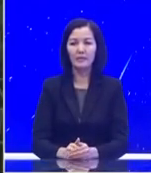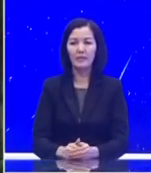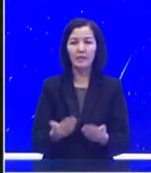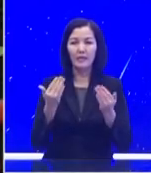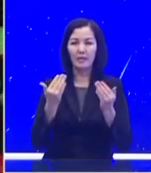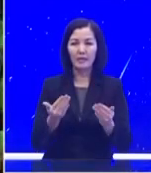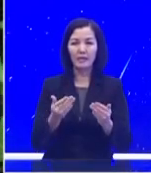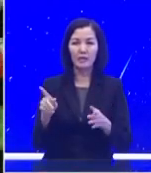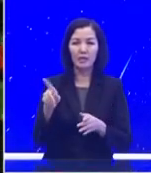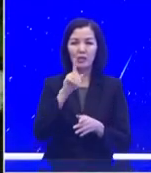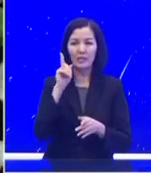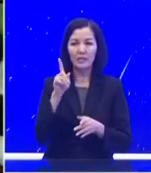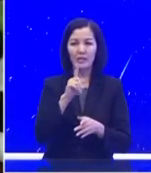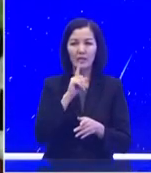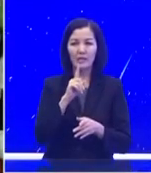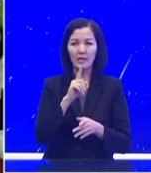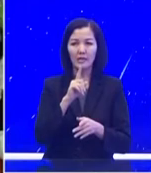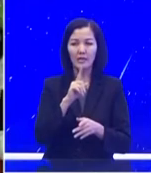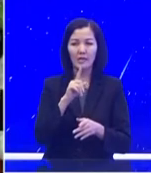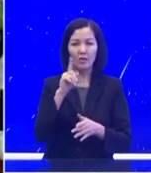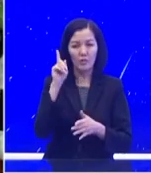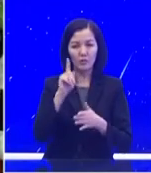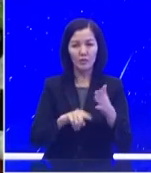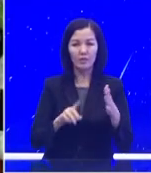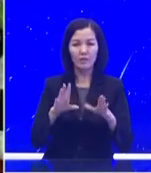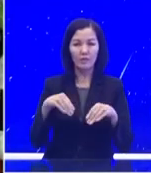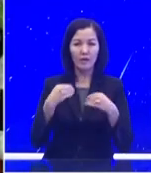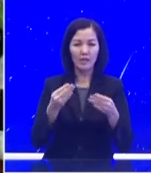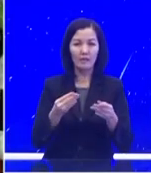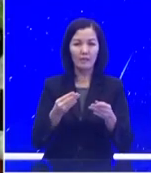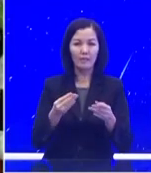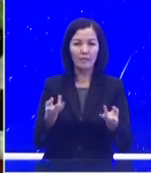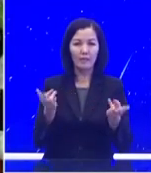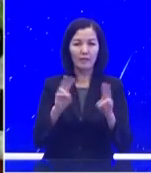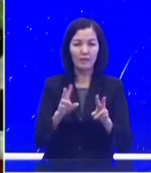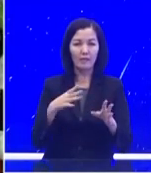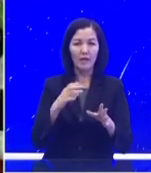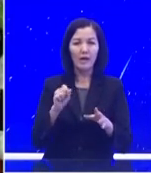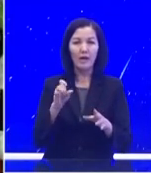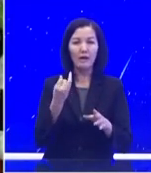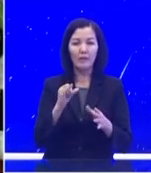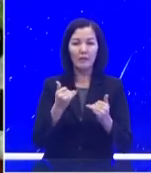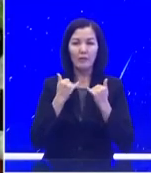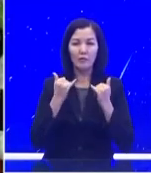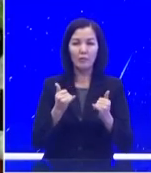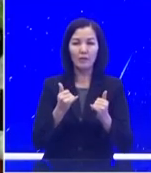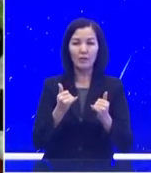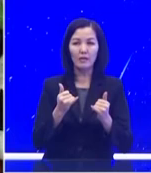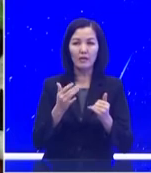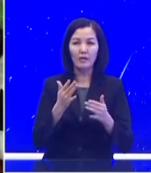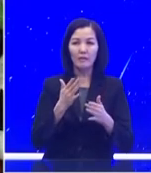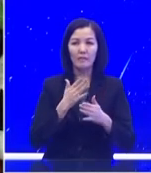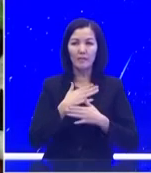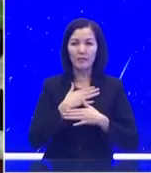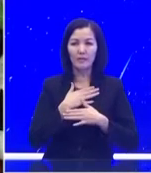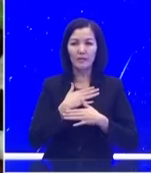Ендеше жастар, сіздерге осы аманатты жеткізгіміз келеді. Сол Абайды құрметтеген Абайды сыйлаған Міржақып атамыз бізге «Оян қазақ» деп